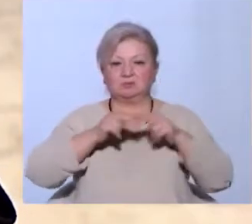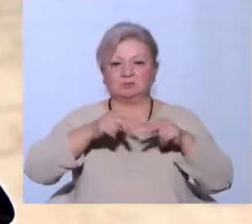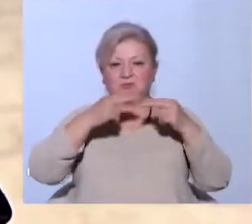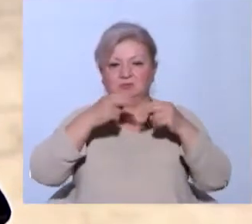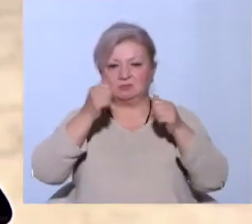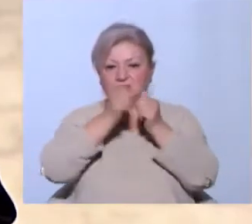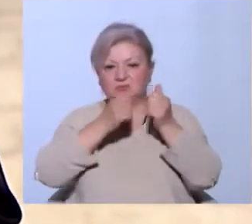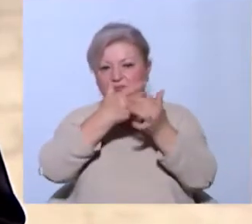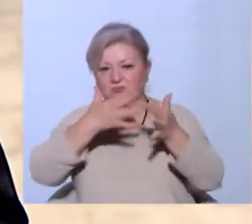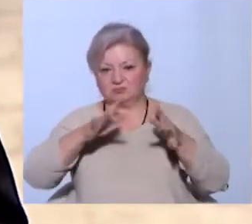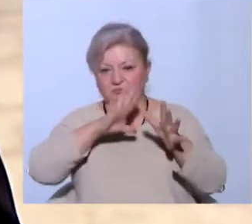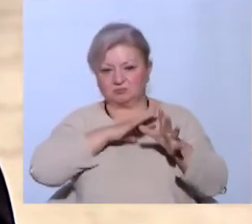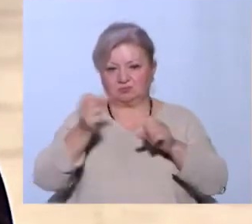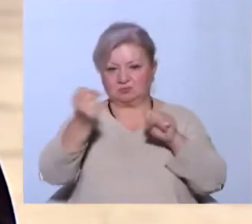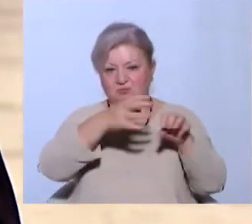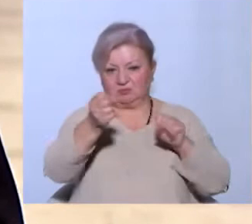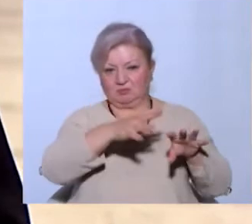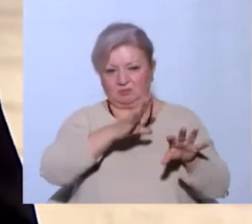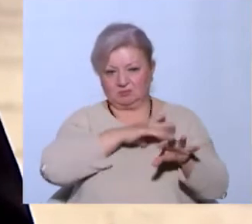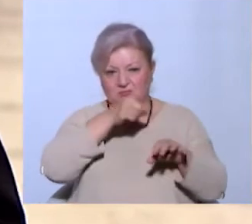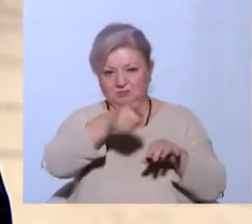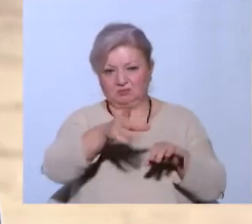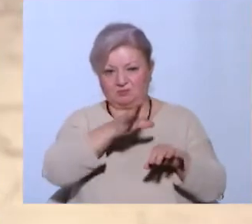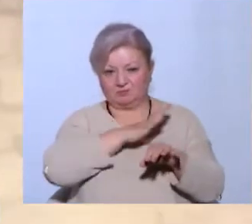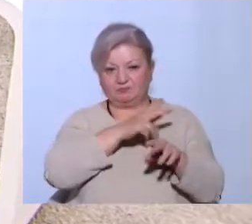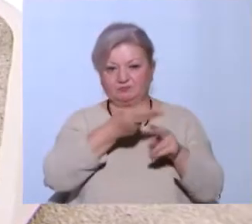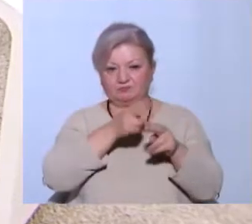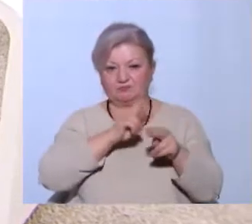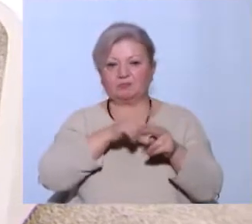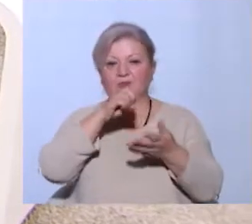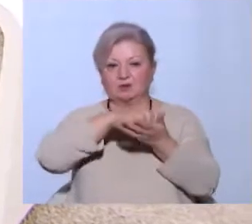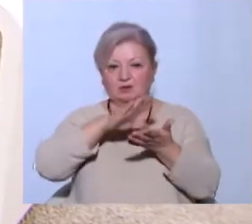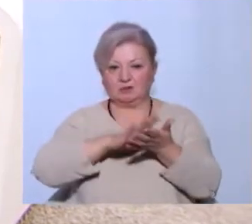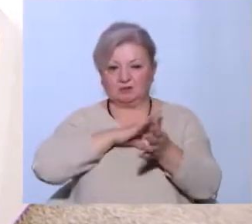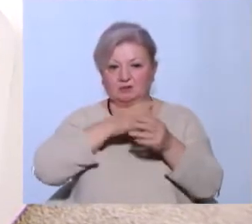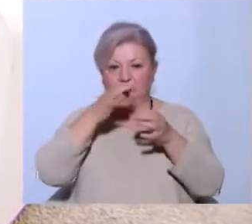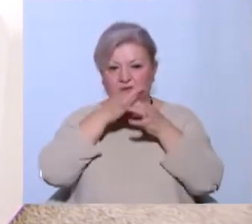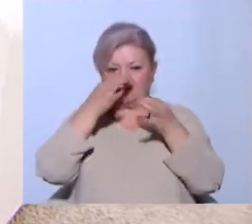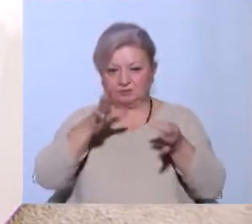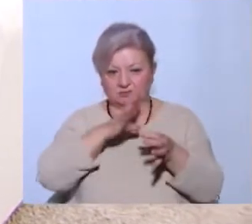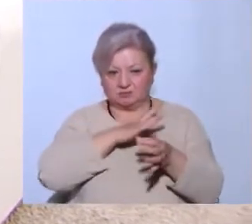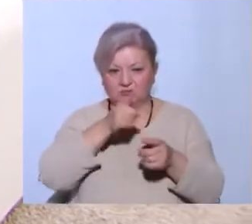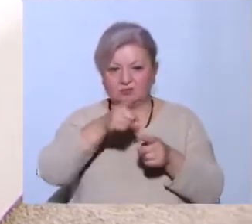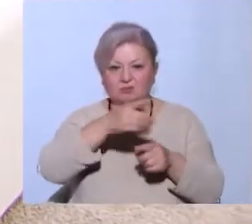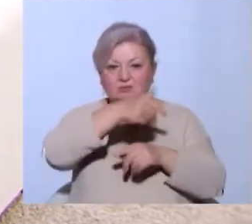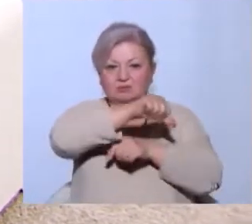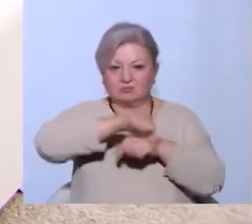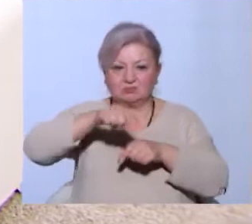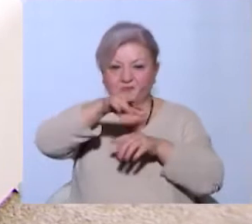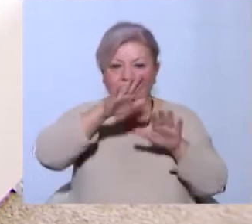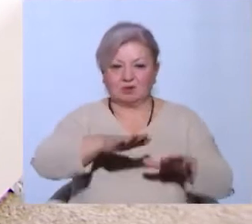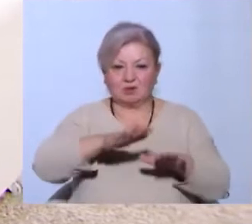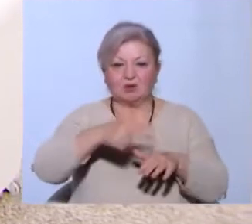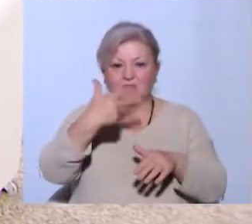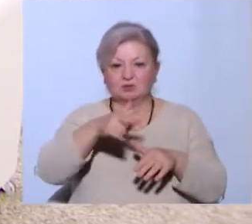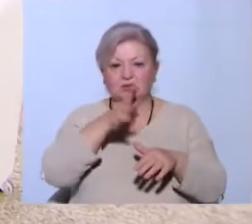ახდენდა ნაპირების ფორმირებას. Და ისაც აღნიშნეთ, რომ აი ამ მონაკვეთზე 30 წლის განმავლობაში